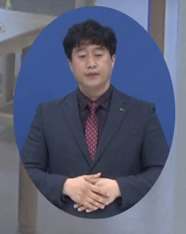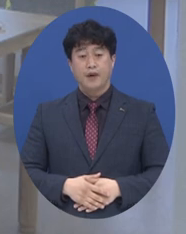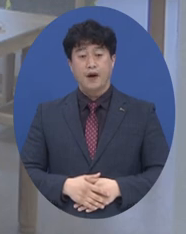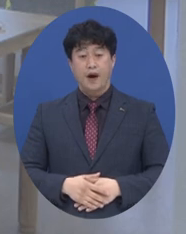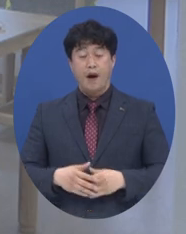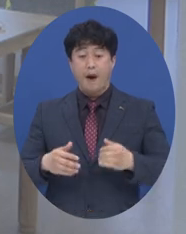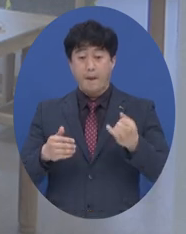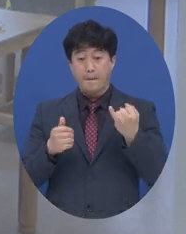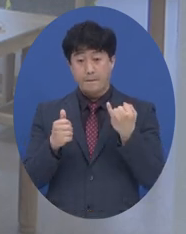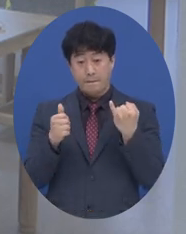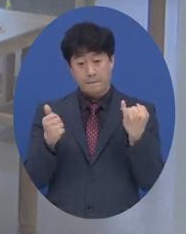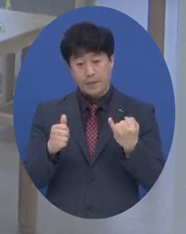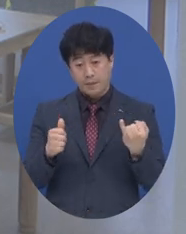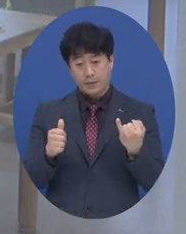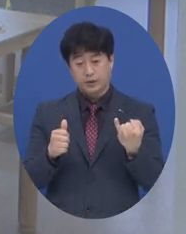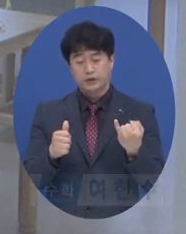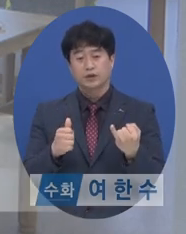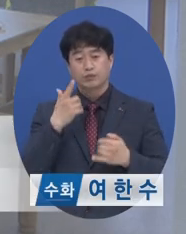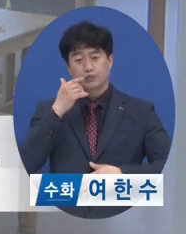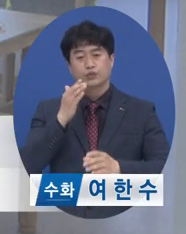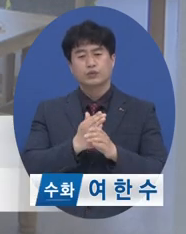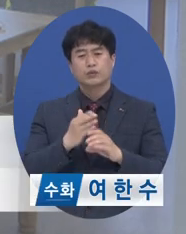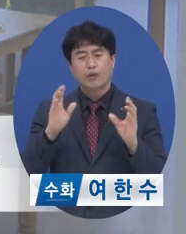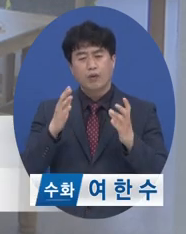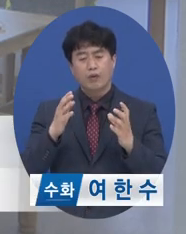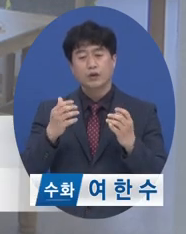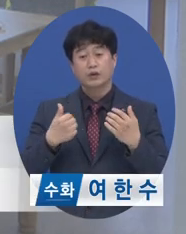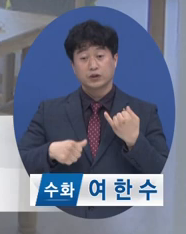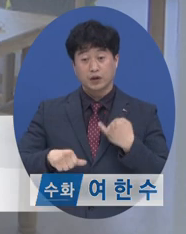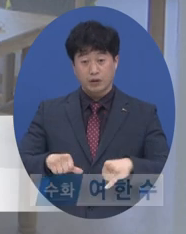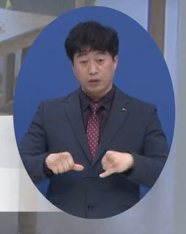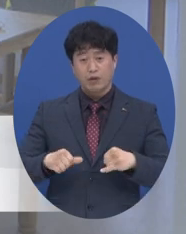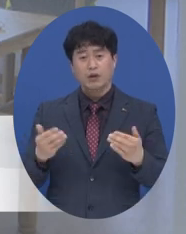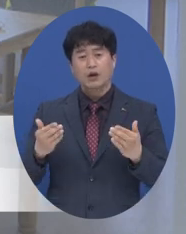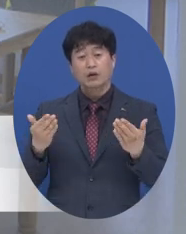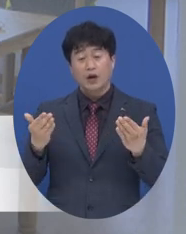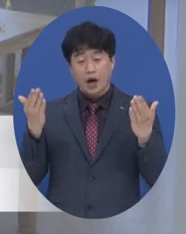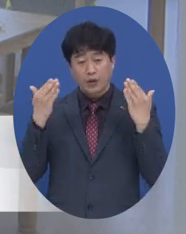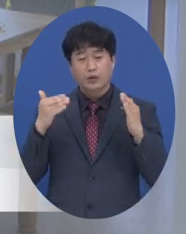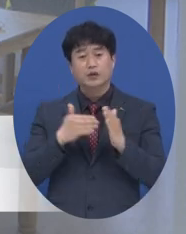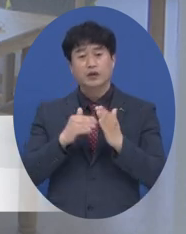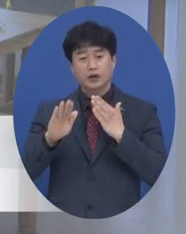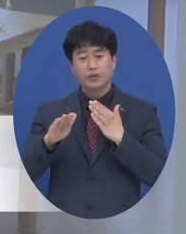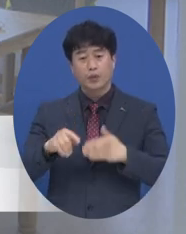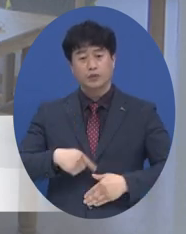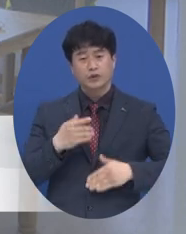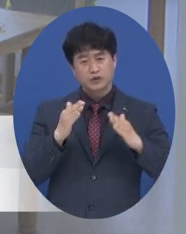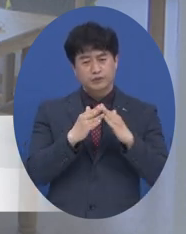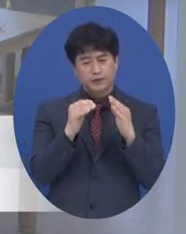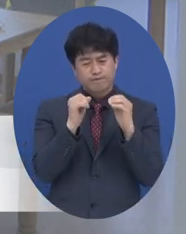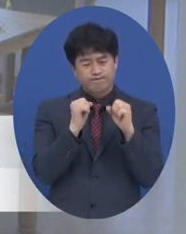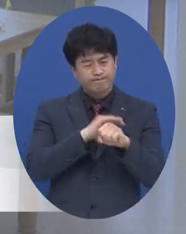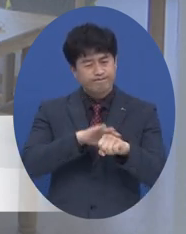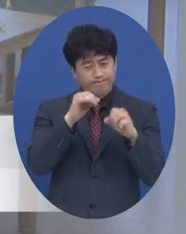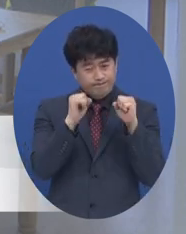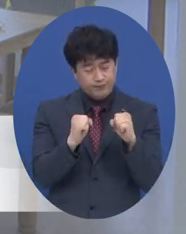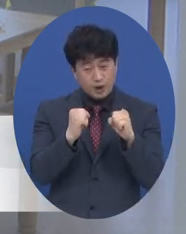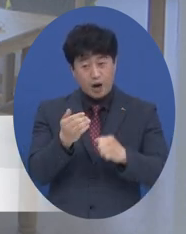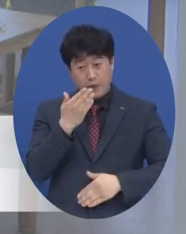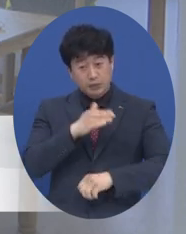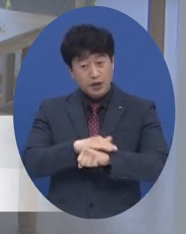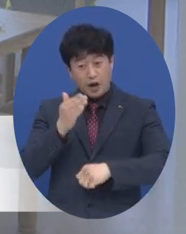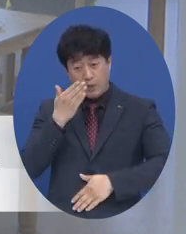맞벌이 학부모님 중 어린 자녀가 학교 끝나고 나면 혼자 집에 잘 있을지, 밥은 잘 챙겨 먹는지 맘 놓지